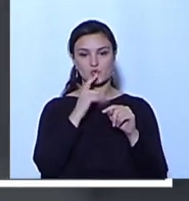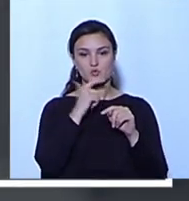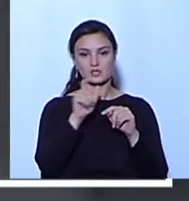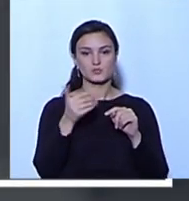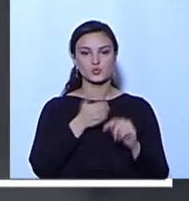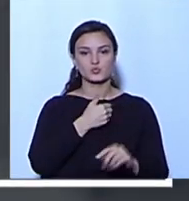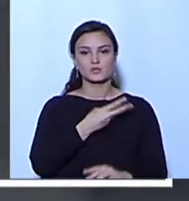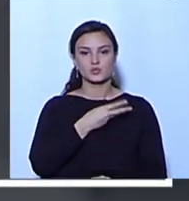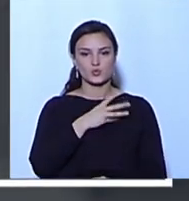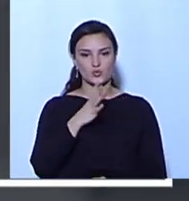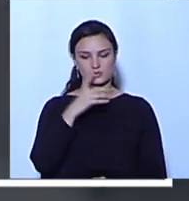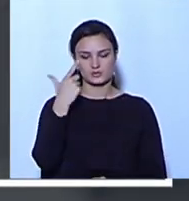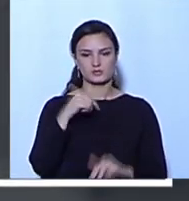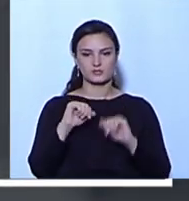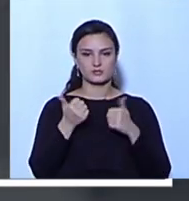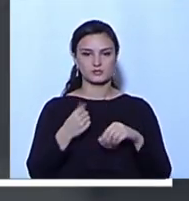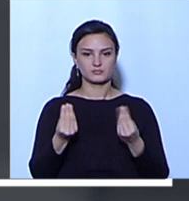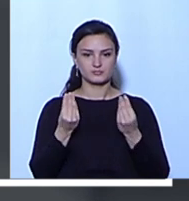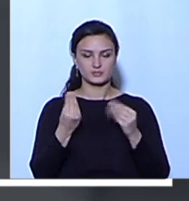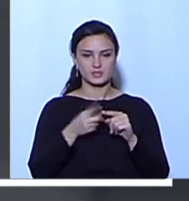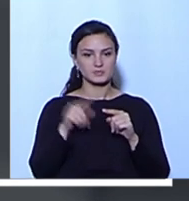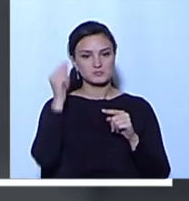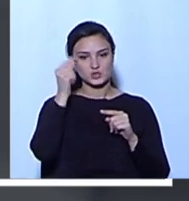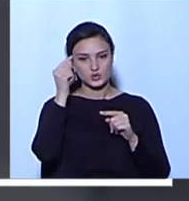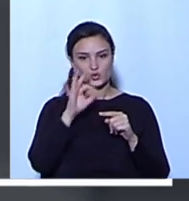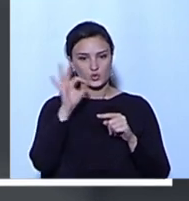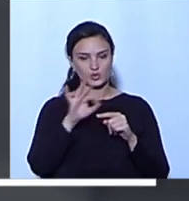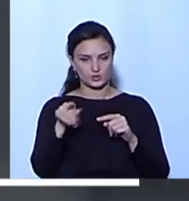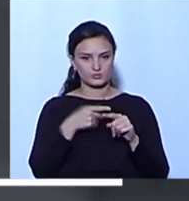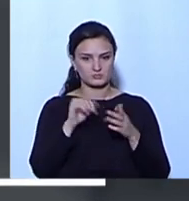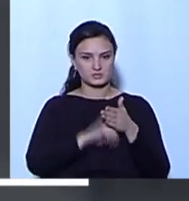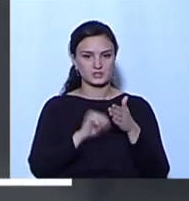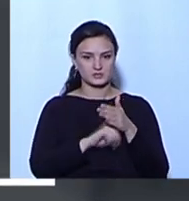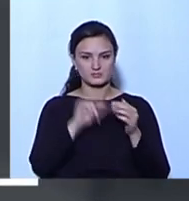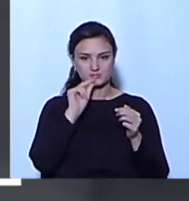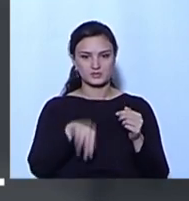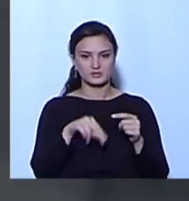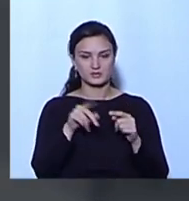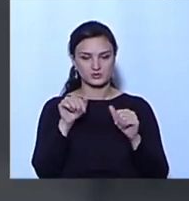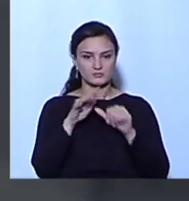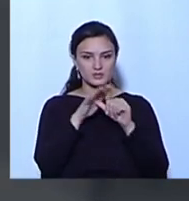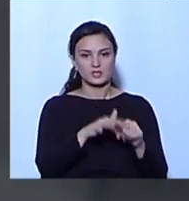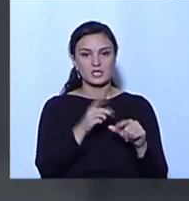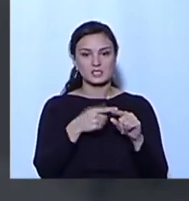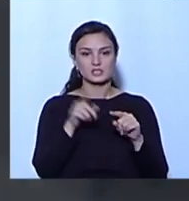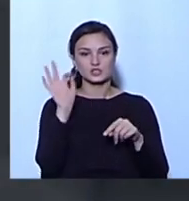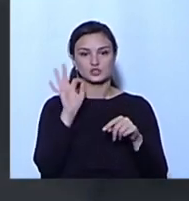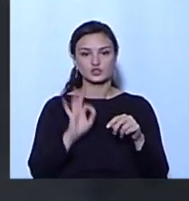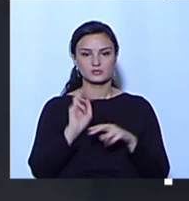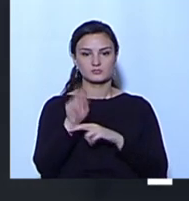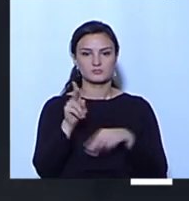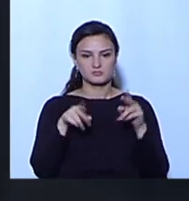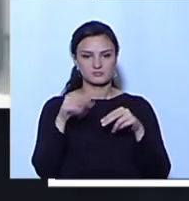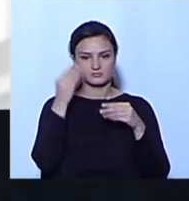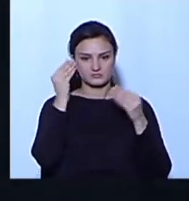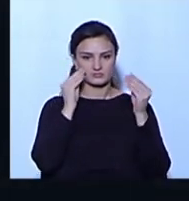გოგონების სურვილი ჰქონდეთ იდეალური სხეული, მათ დიდი ფსიქოლოგიური წნეხის ქვეშ ამყოფებს და ხშირ შემთხვევაში პლასტიკური ქირურგიის